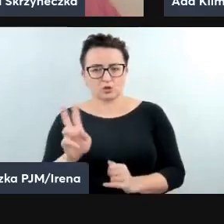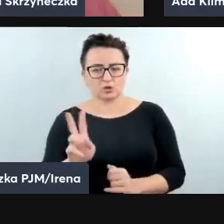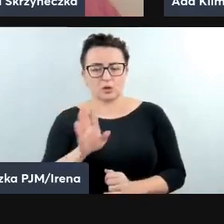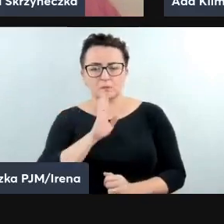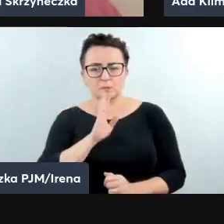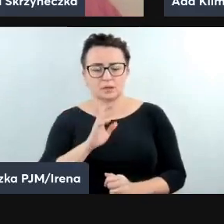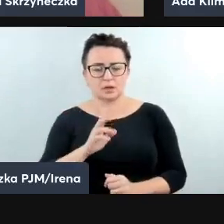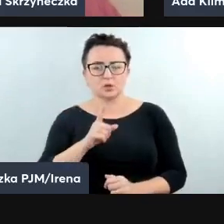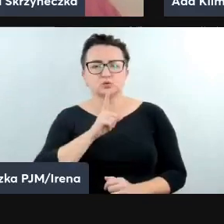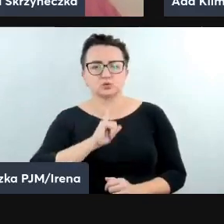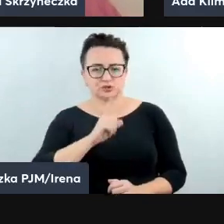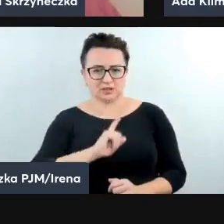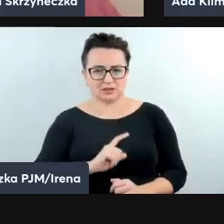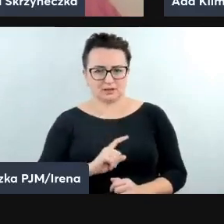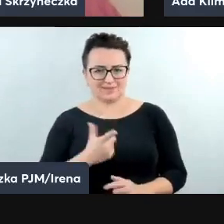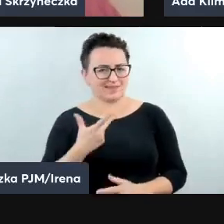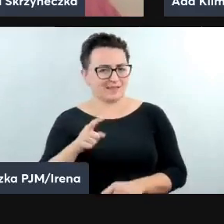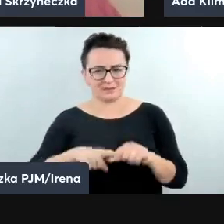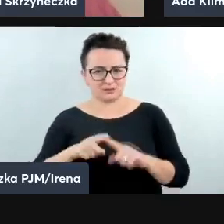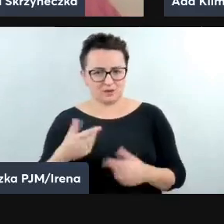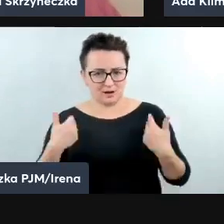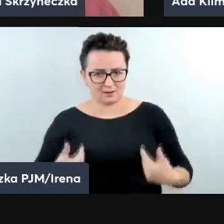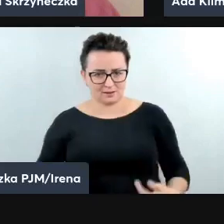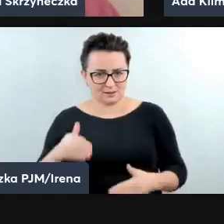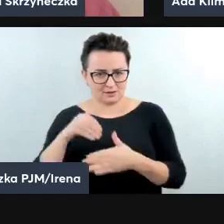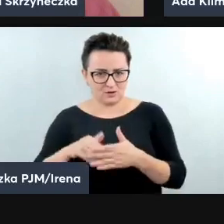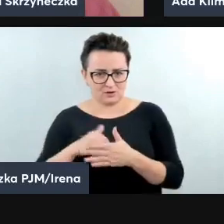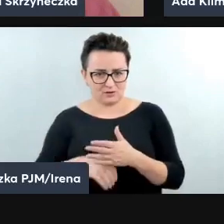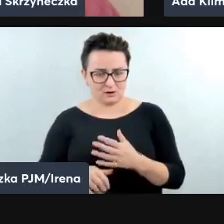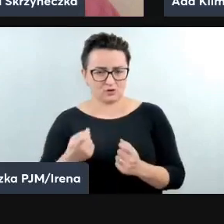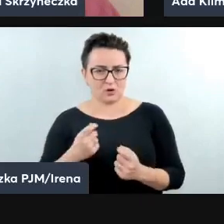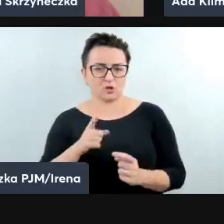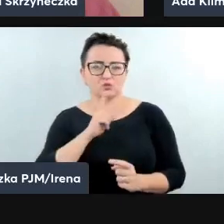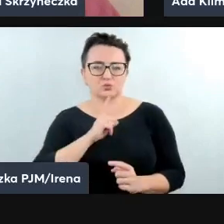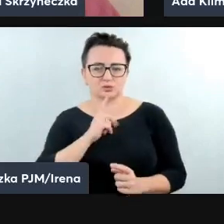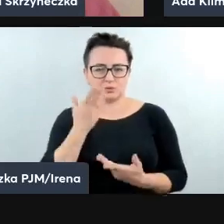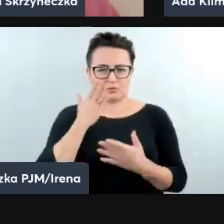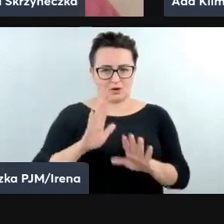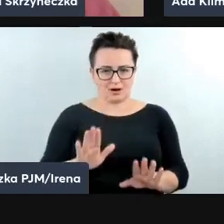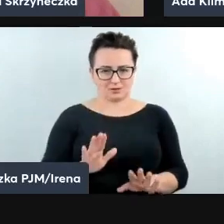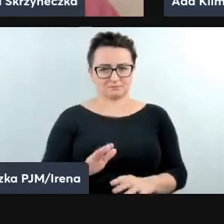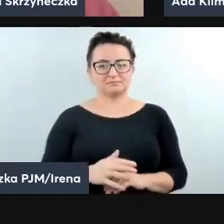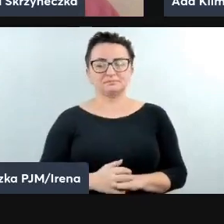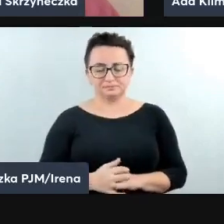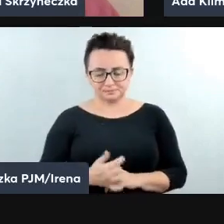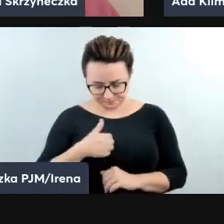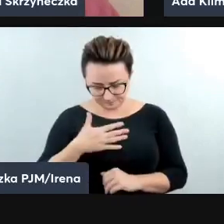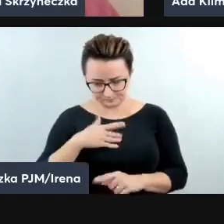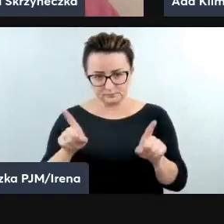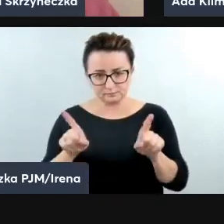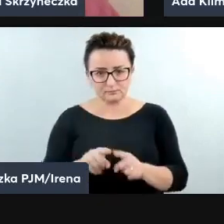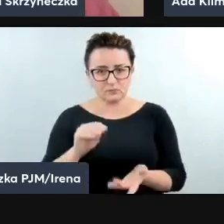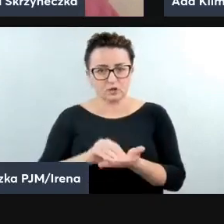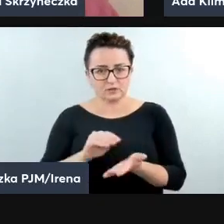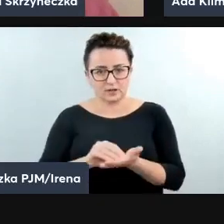naturalne i gdzieś się tak kreuje na coś. Ja też takie mam doświadczenie, jak czytam zawsze, mam ankiety ewaluacyjne po